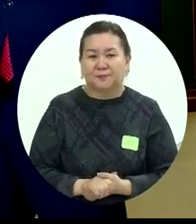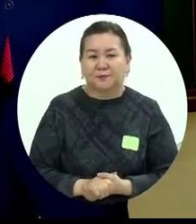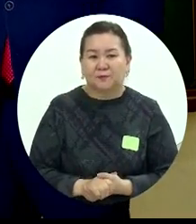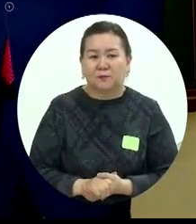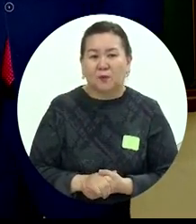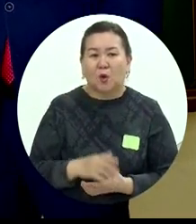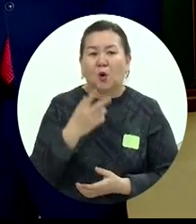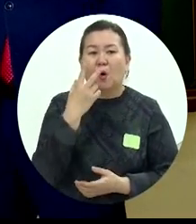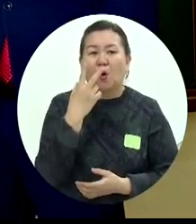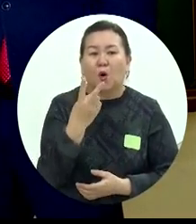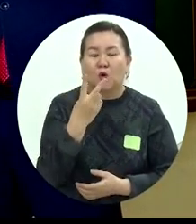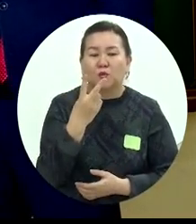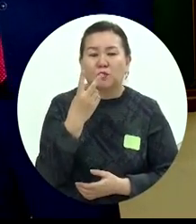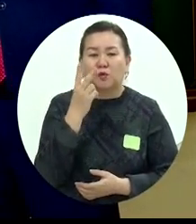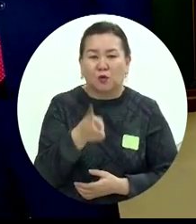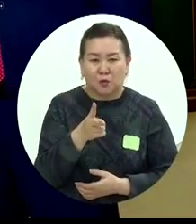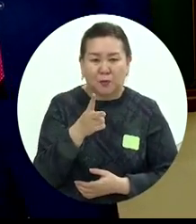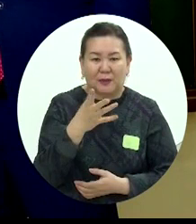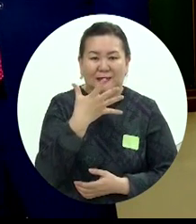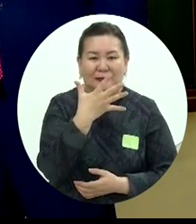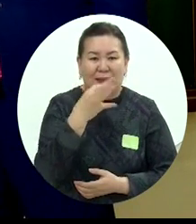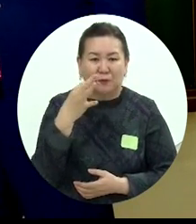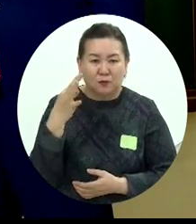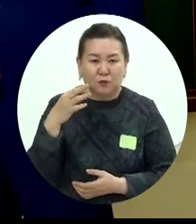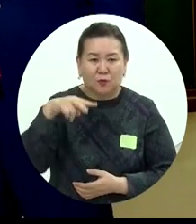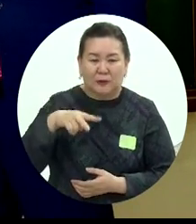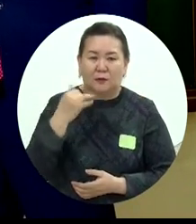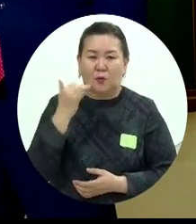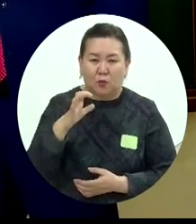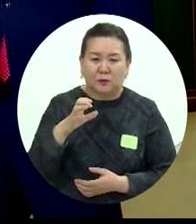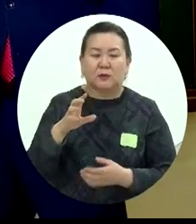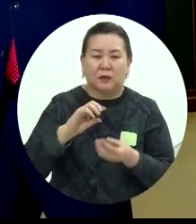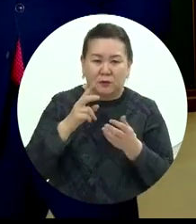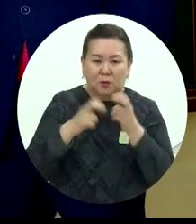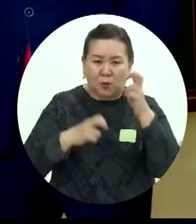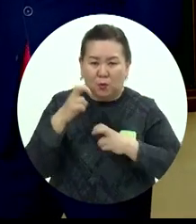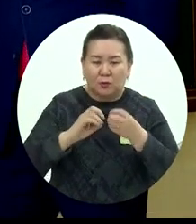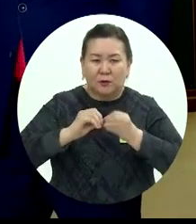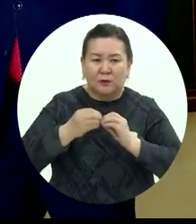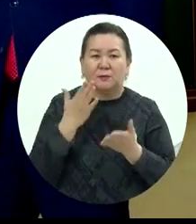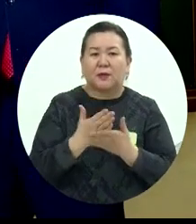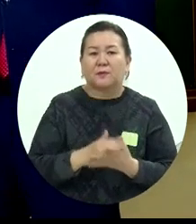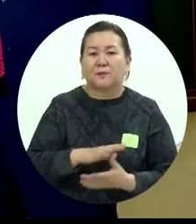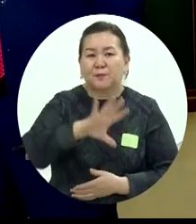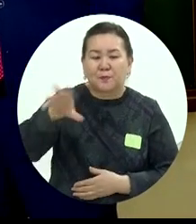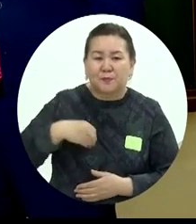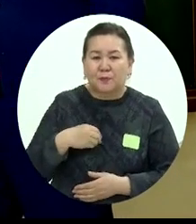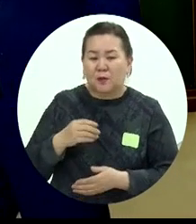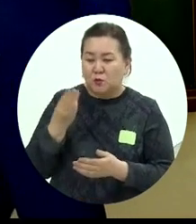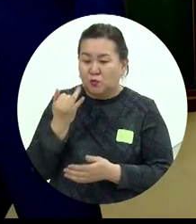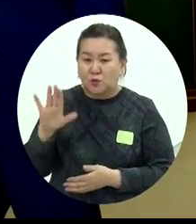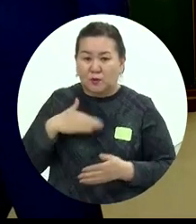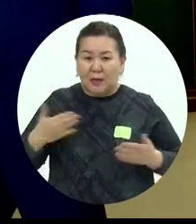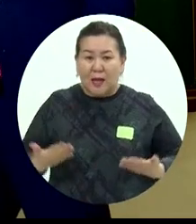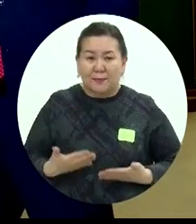За ойролцоогоор бол 2500 литр ус нэг ширхэг бодволк үйлдвэрлэхэд зарцуулагддаг юм байна. За тэгвэл бидний шууд хэрэглэж буй